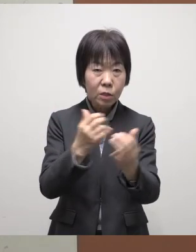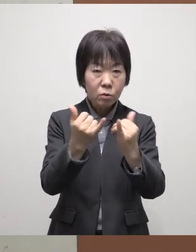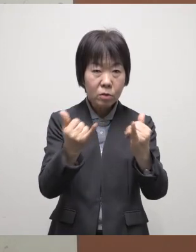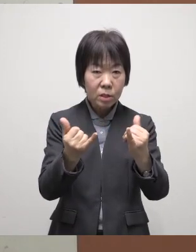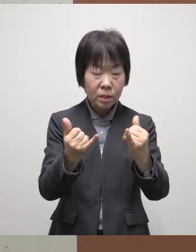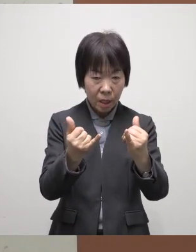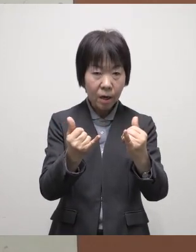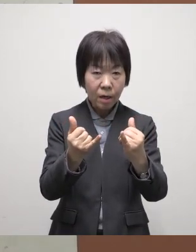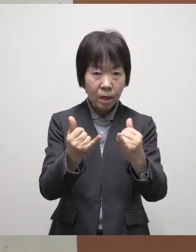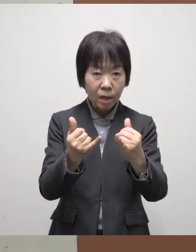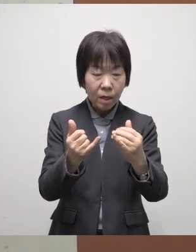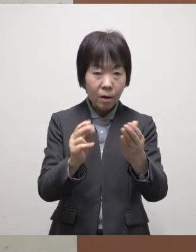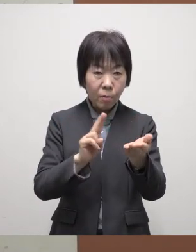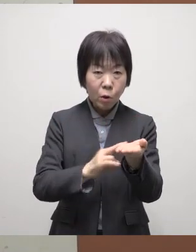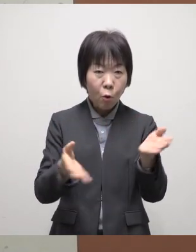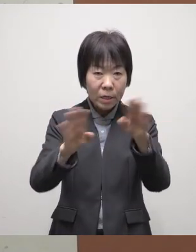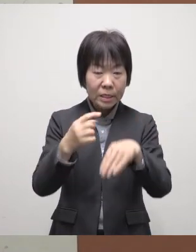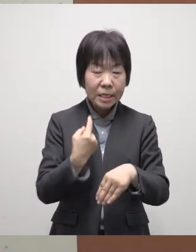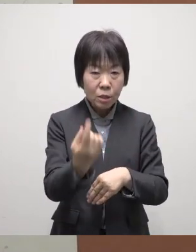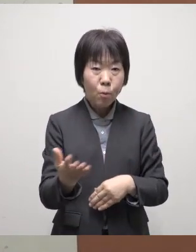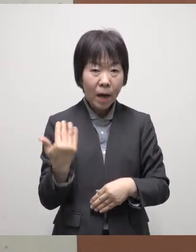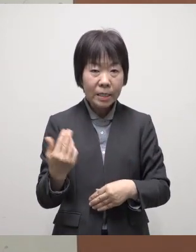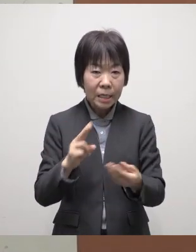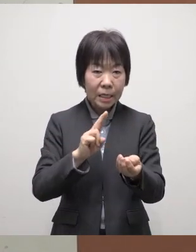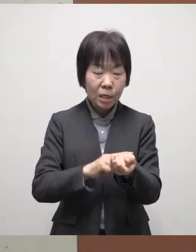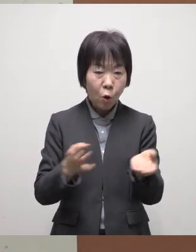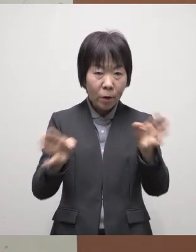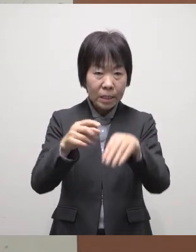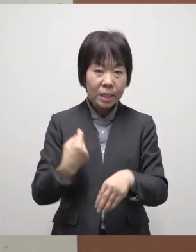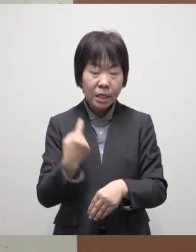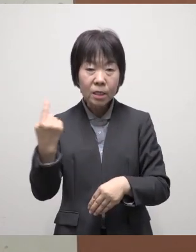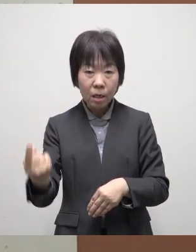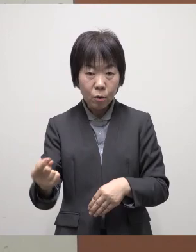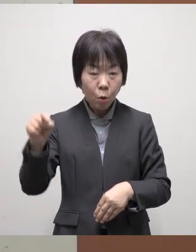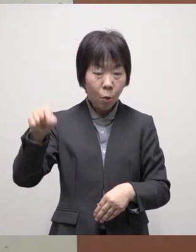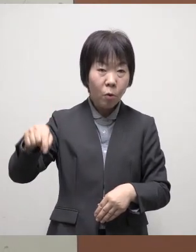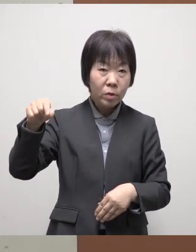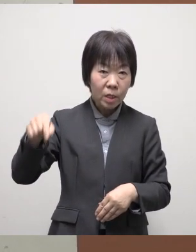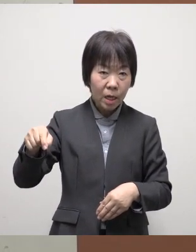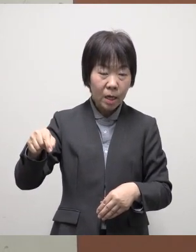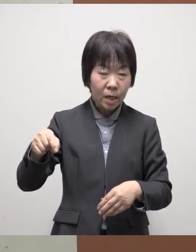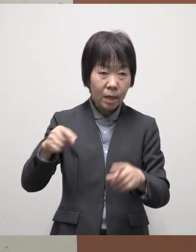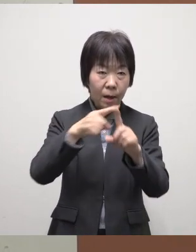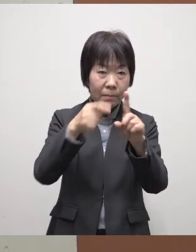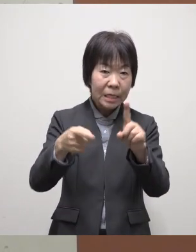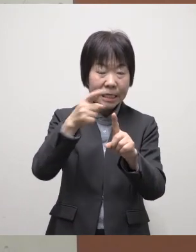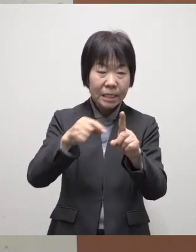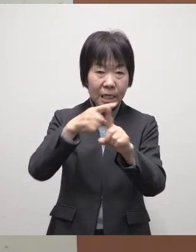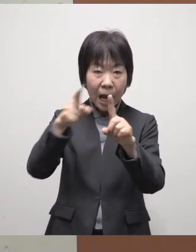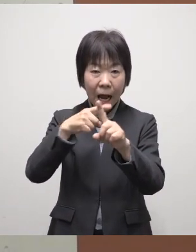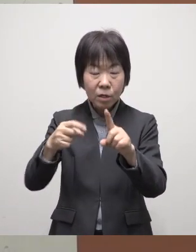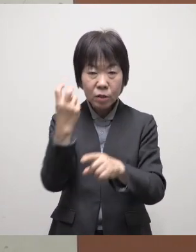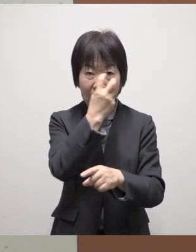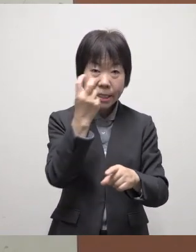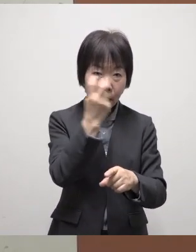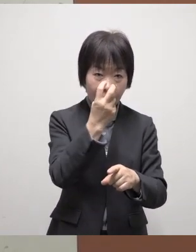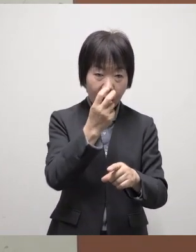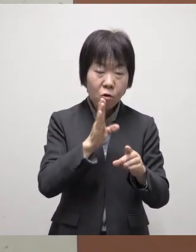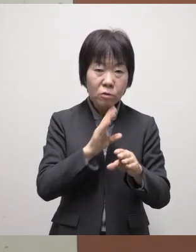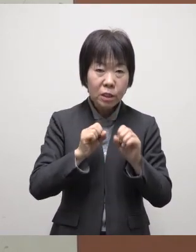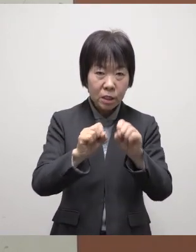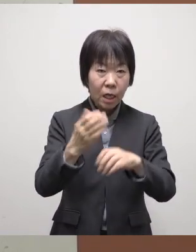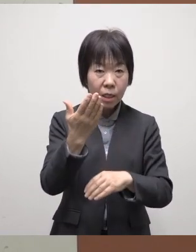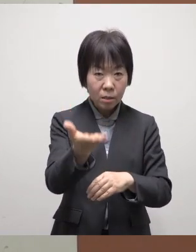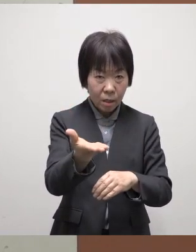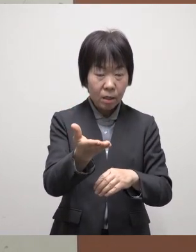に行く前に医療機関を受診されていますがこの医療機関でpcr 検査ですと彼はジアの実施され